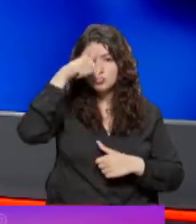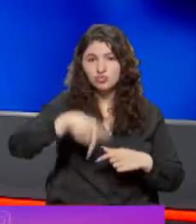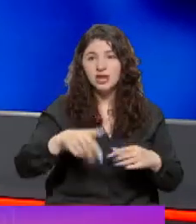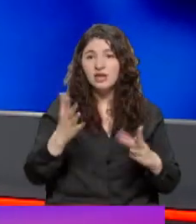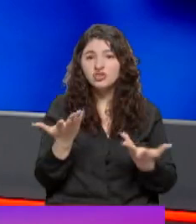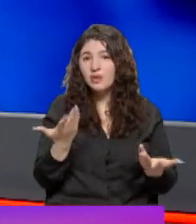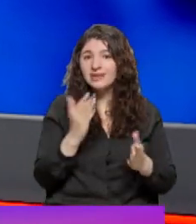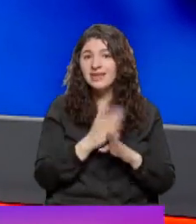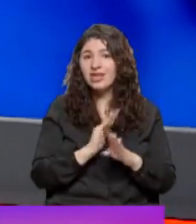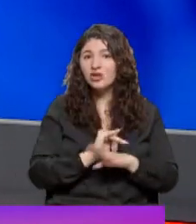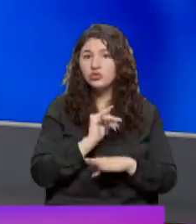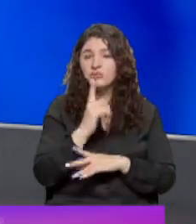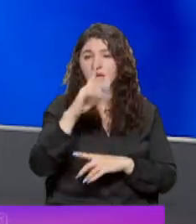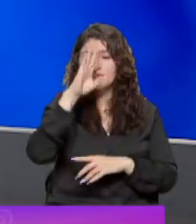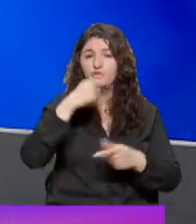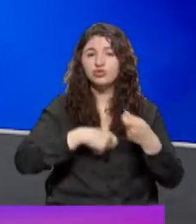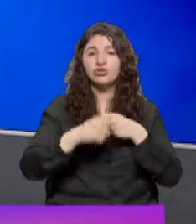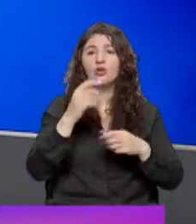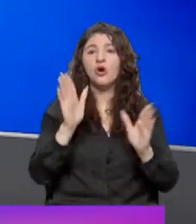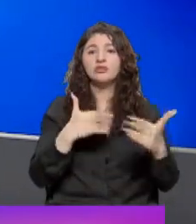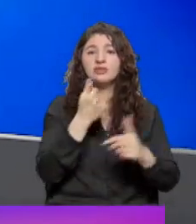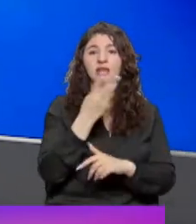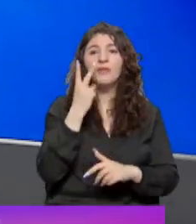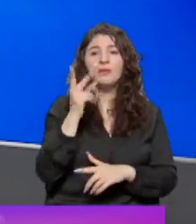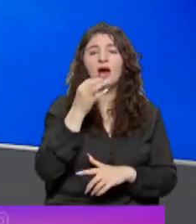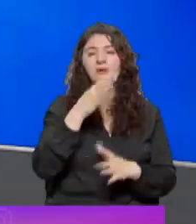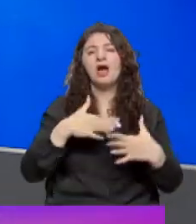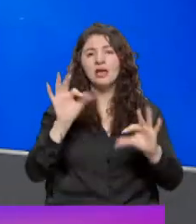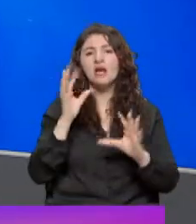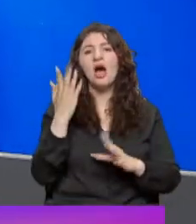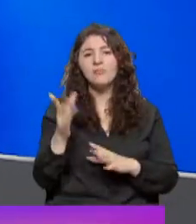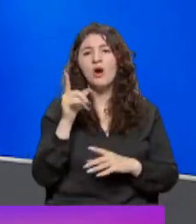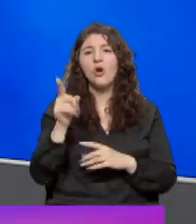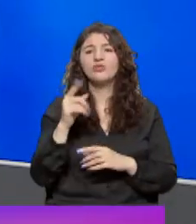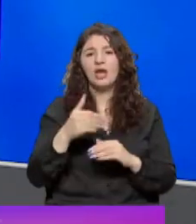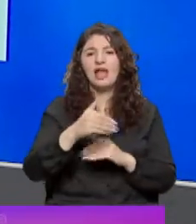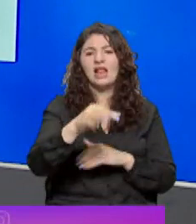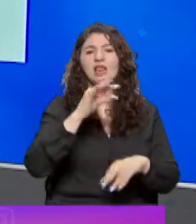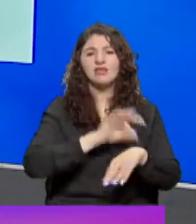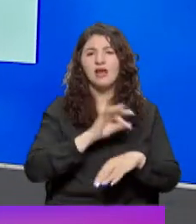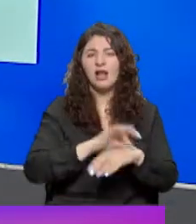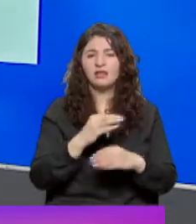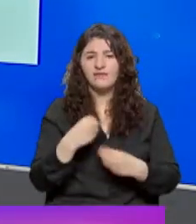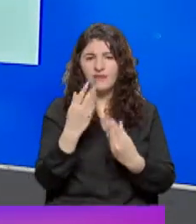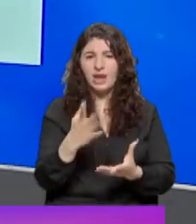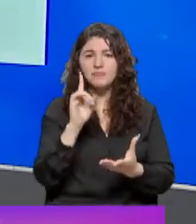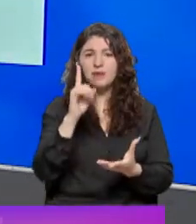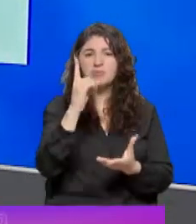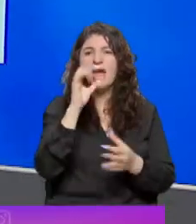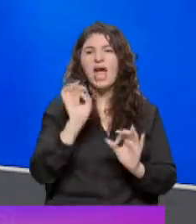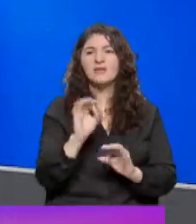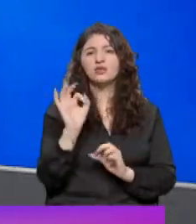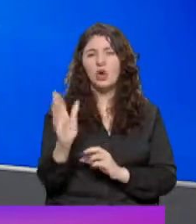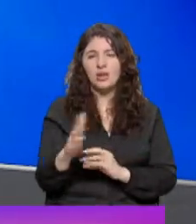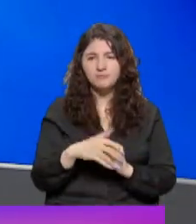ülkemiz acaba Neden yaşıyoruz İstanbul Ticaret Odası'nın verilerine bakalım haberin haberimiz hazır ama onu ilerleyen dakikalarda verelim bir